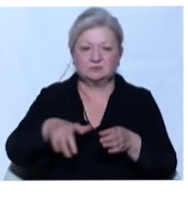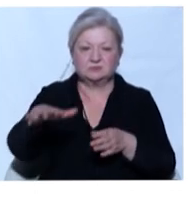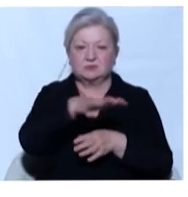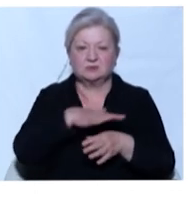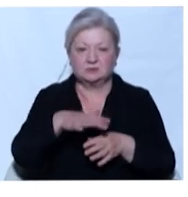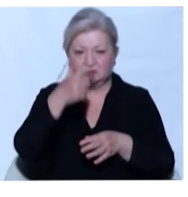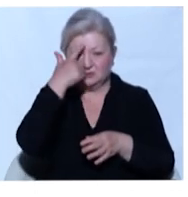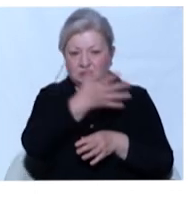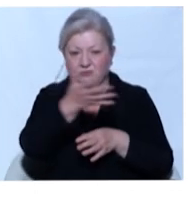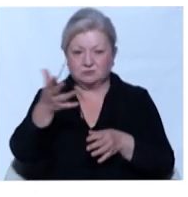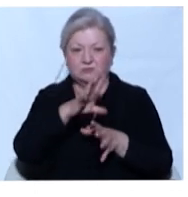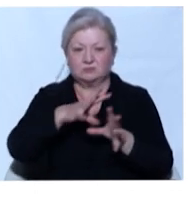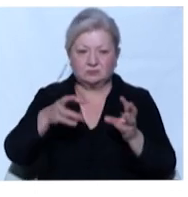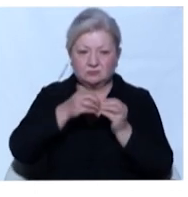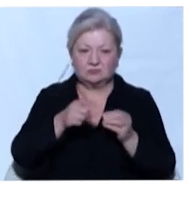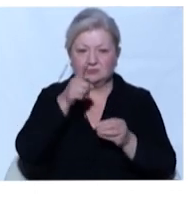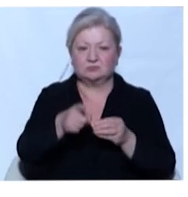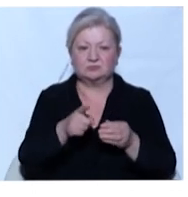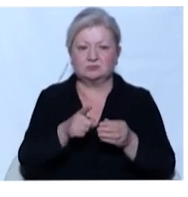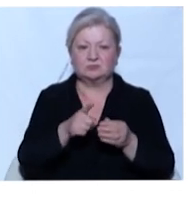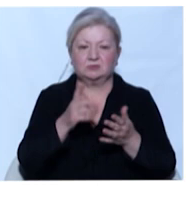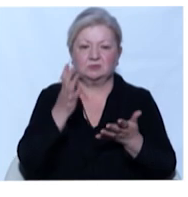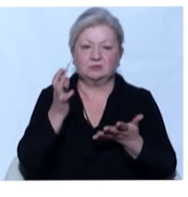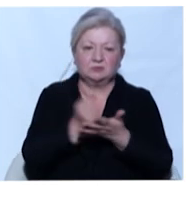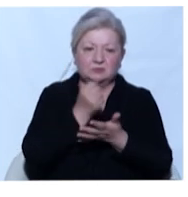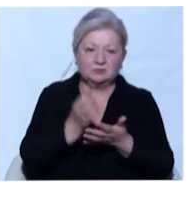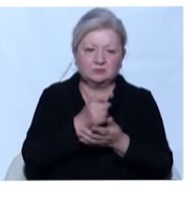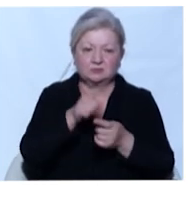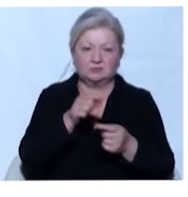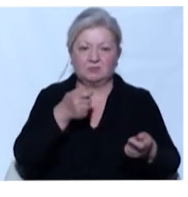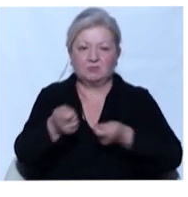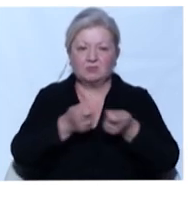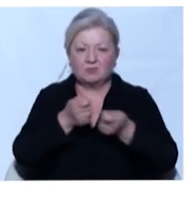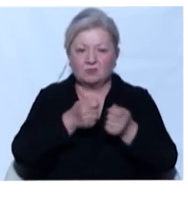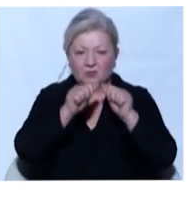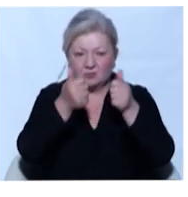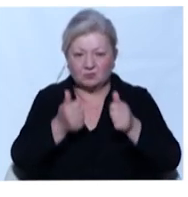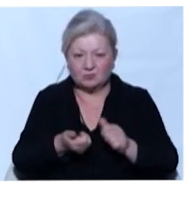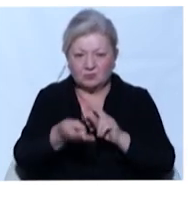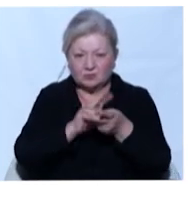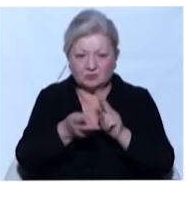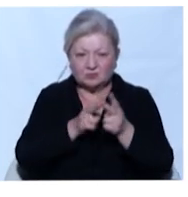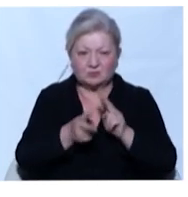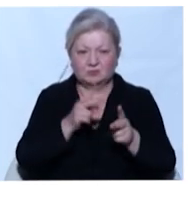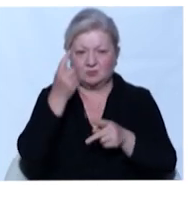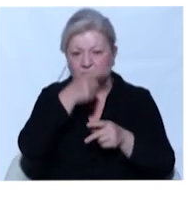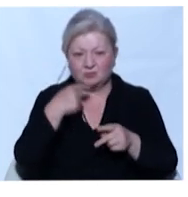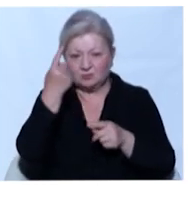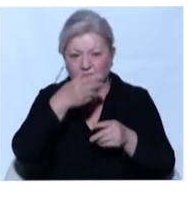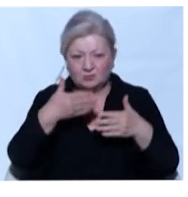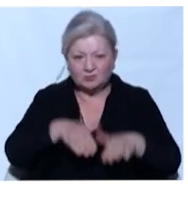ცვლილებებთან, დაკავშირებულია სუვერენიტეტის მოპოვებასთან, მათ შორის მართლობის ფორმების ცვლილებასთან და მართლობის ფორმების